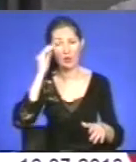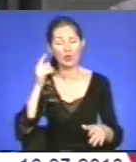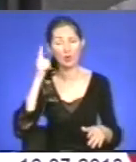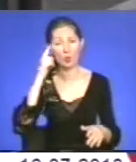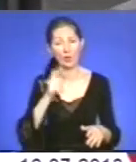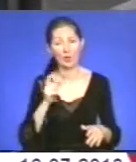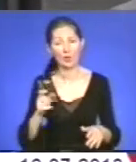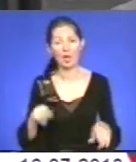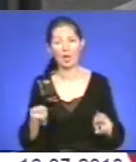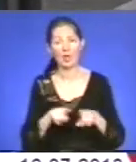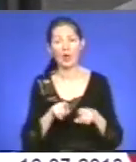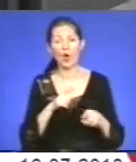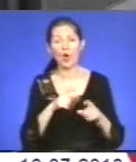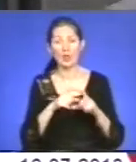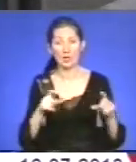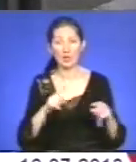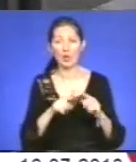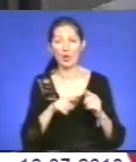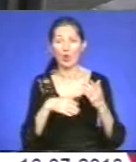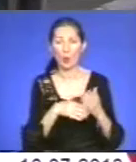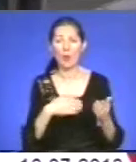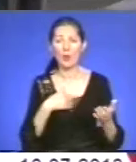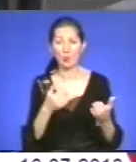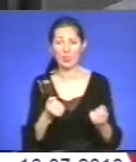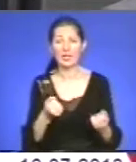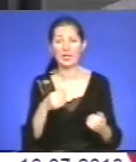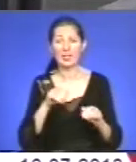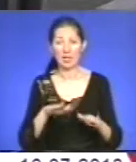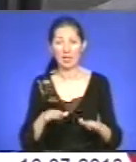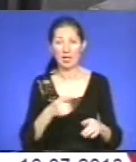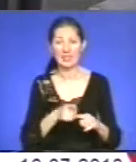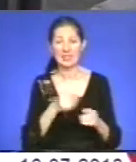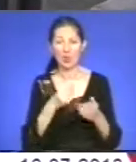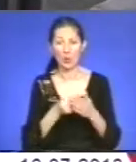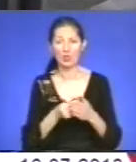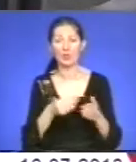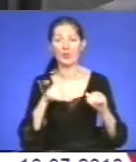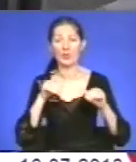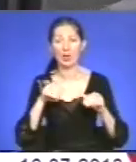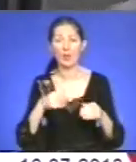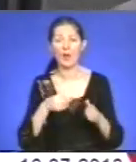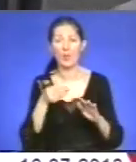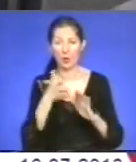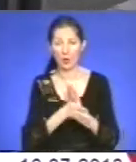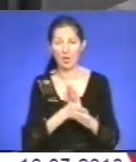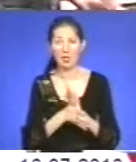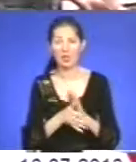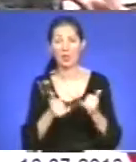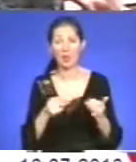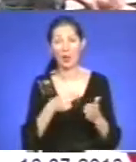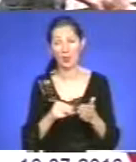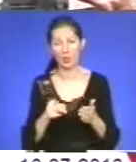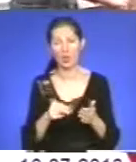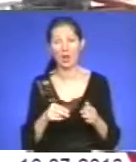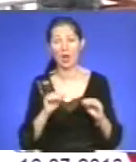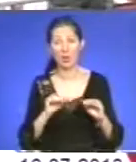які дала станція швидкої допомоги, ми прийняли рішення ці кошти використати на придбання медичного обладнання, яке потрібно для автомобілів швидкої допомоги. Крапку